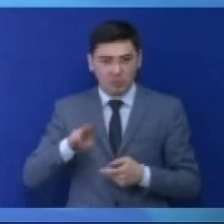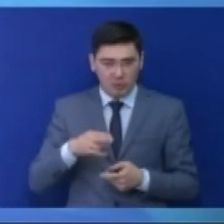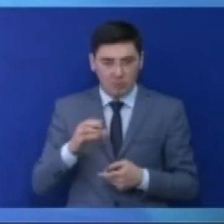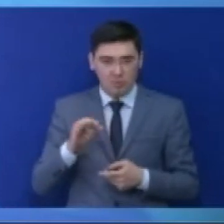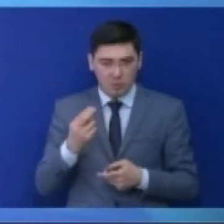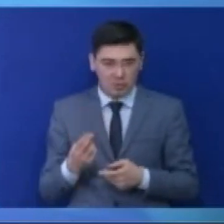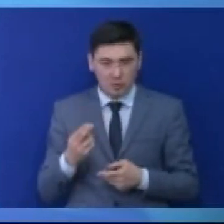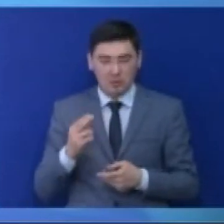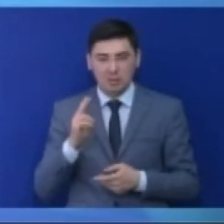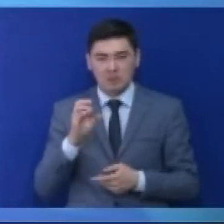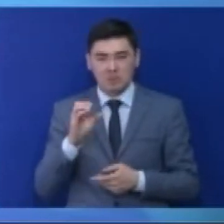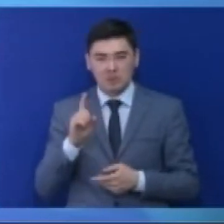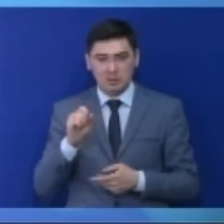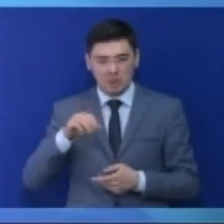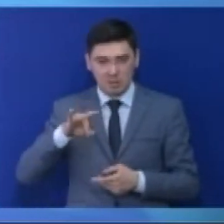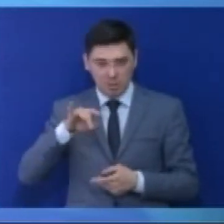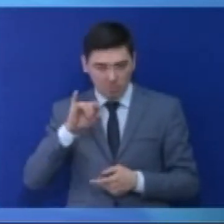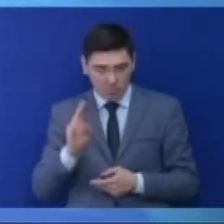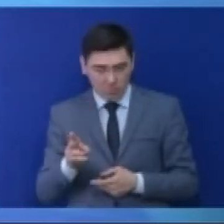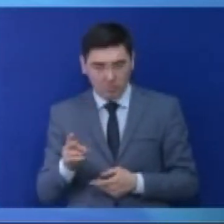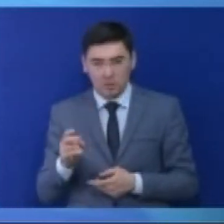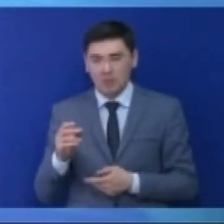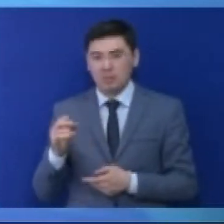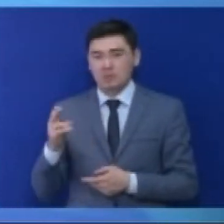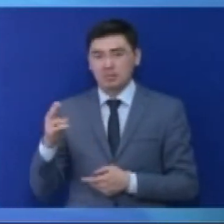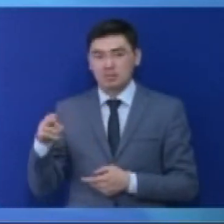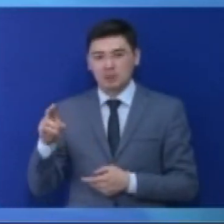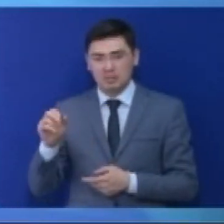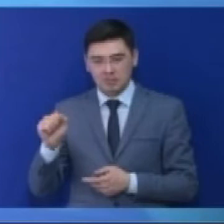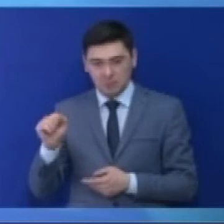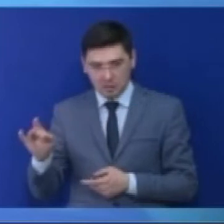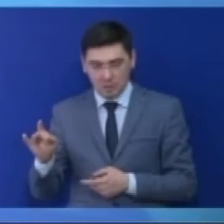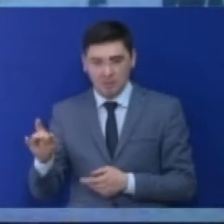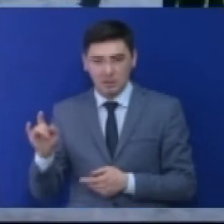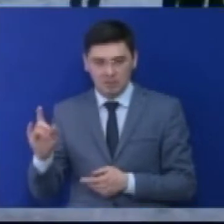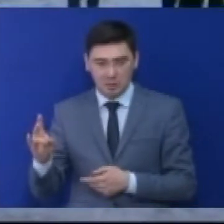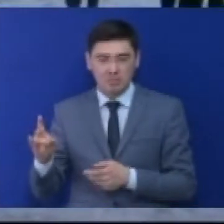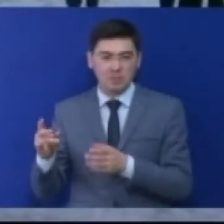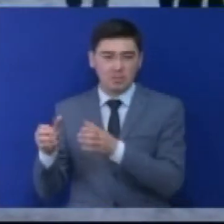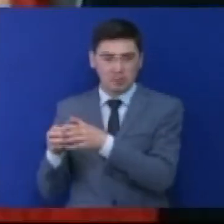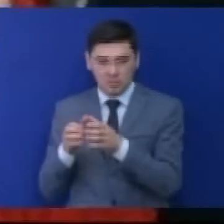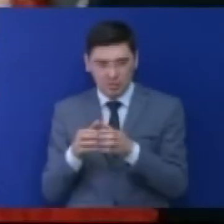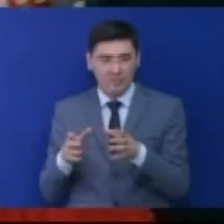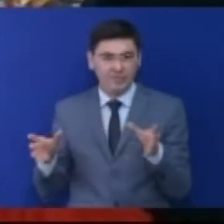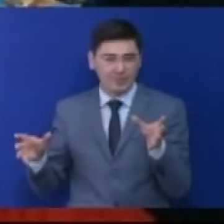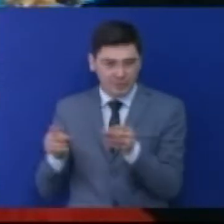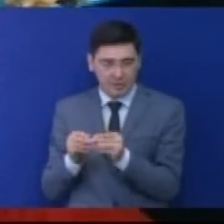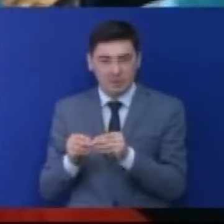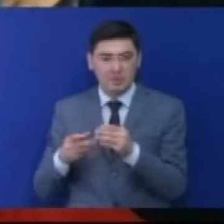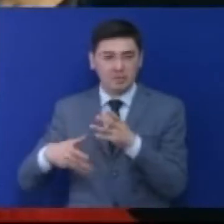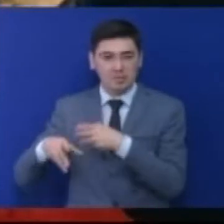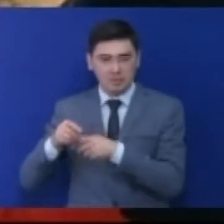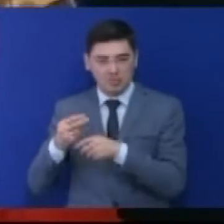проектов «Самрук-Казына-Траст», Фонда «Дара» и областного управления образования. В Семе кабинет